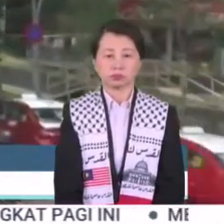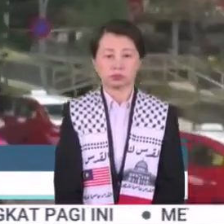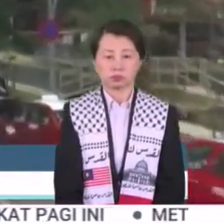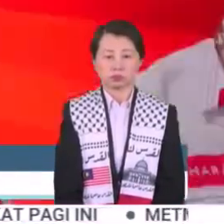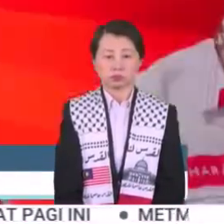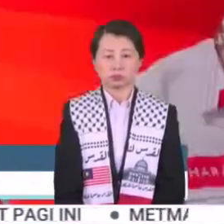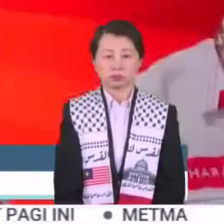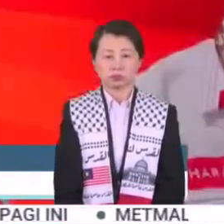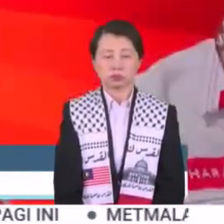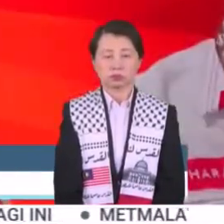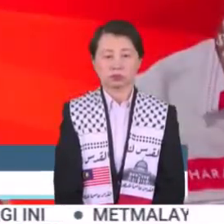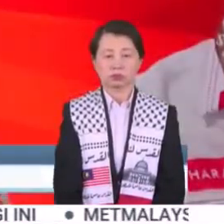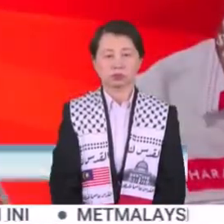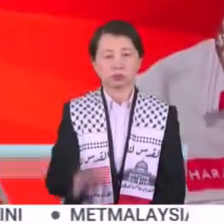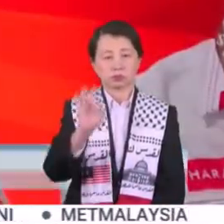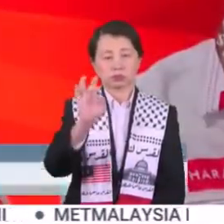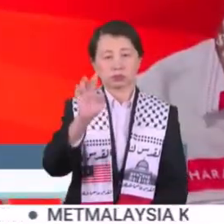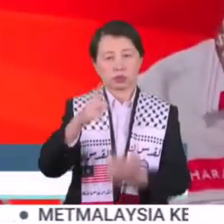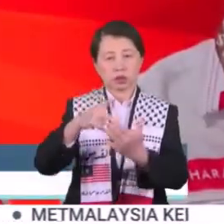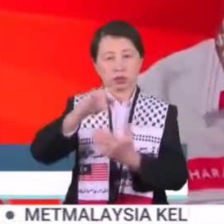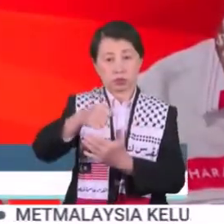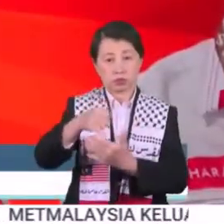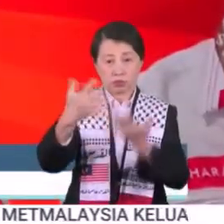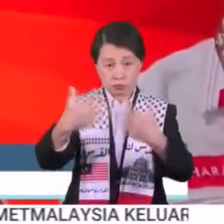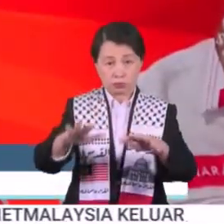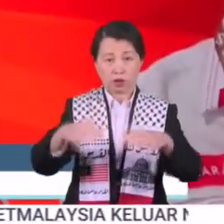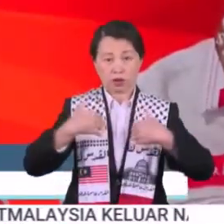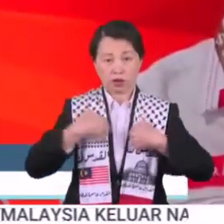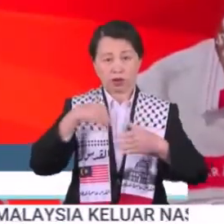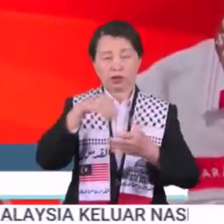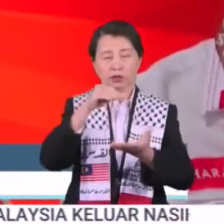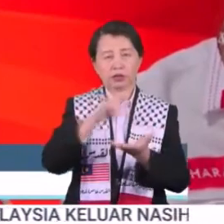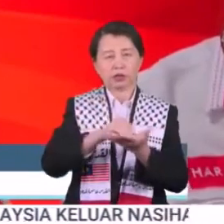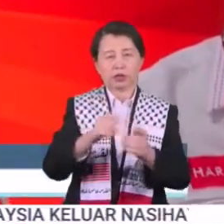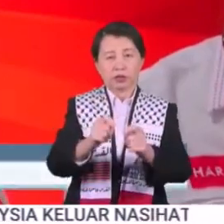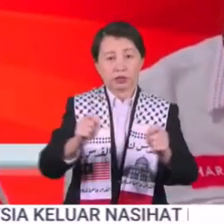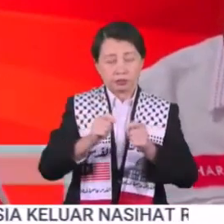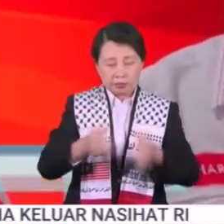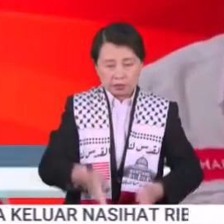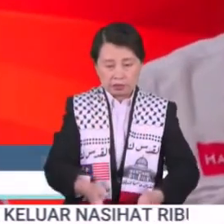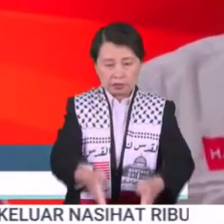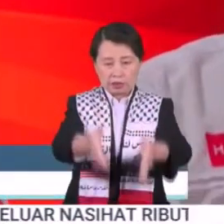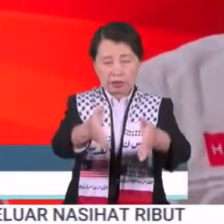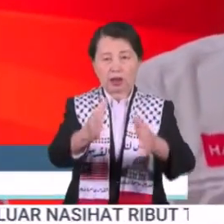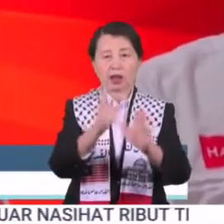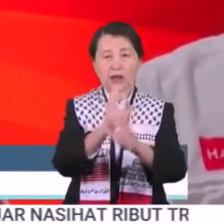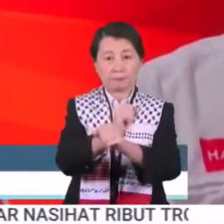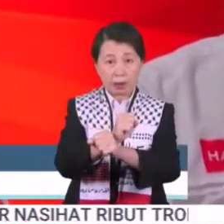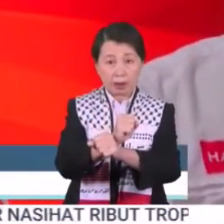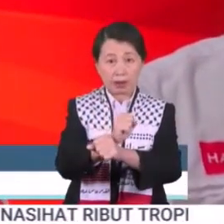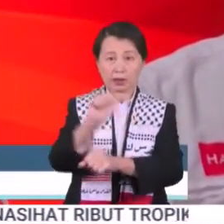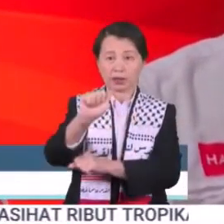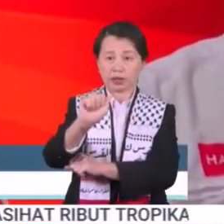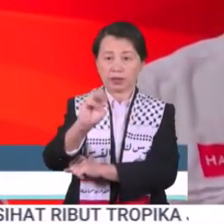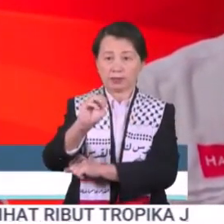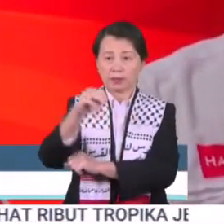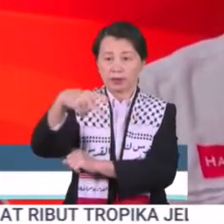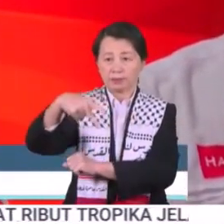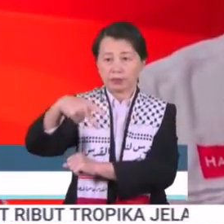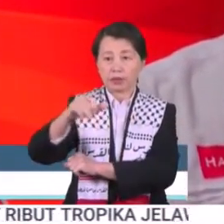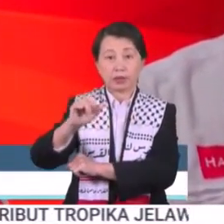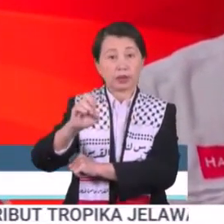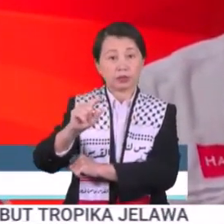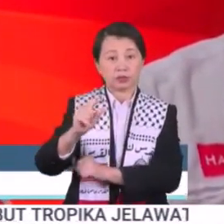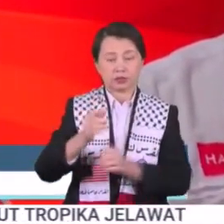cepat satu pilot projek telah diadakan di Jalan Ampang dan Jalan Ampang memang kita lihat ada